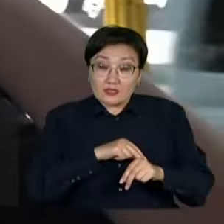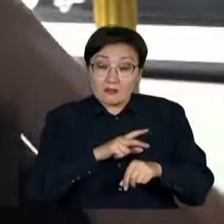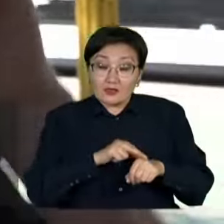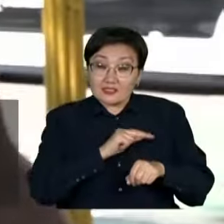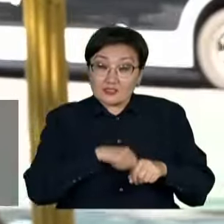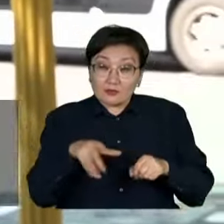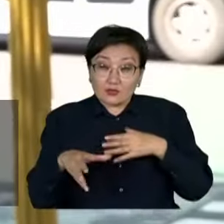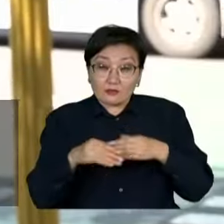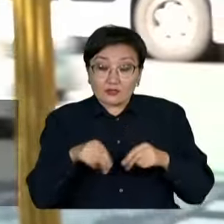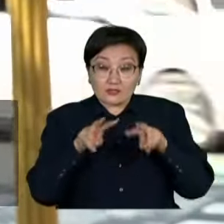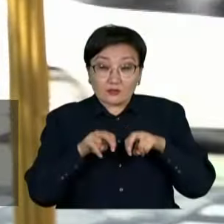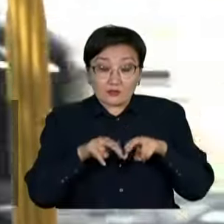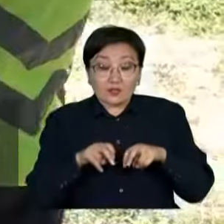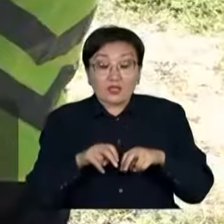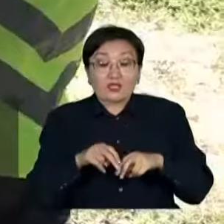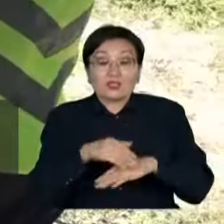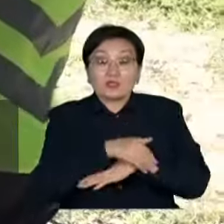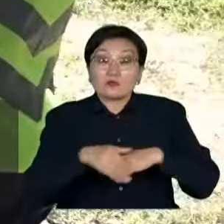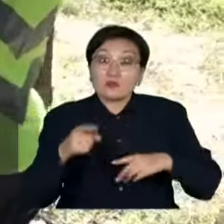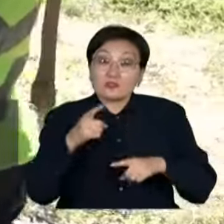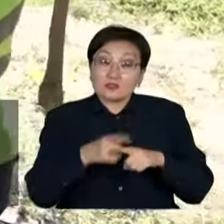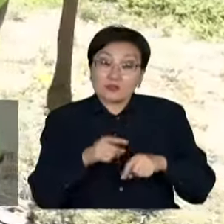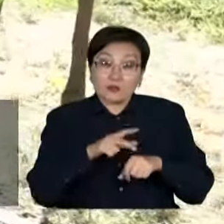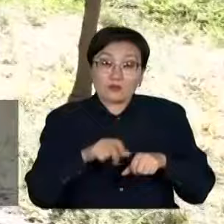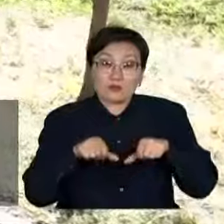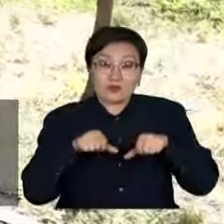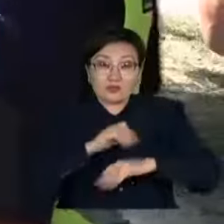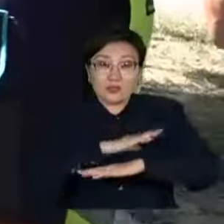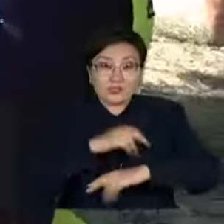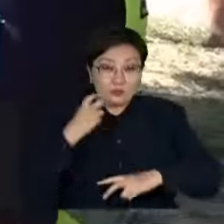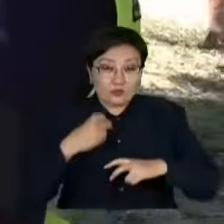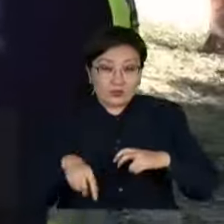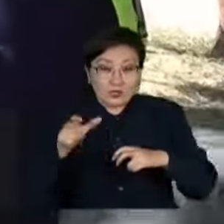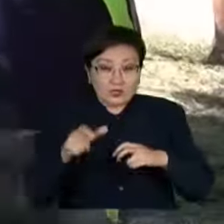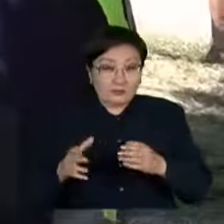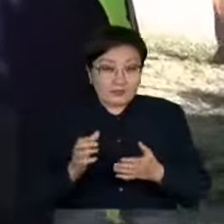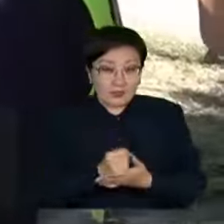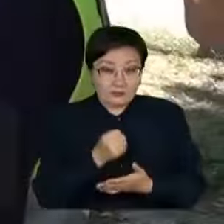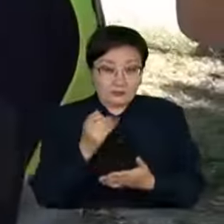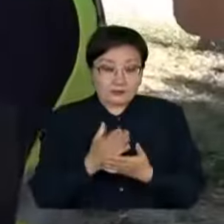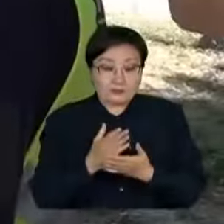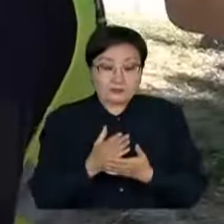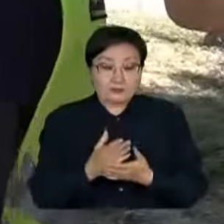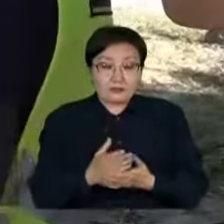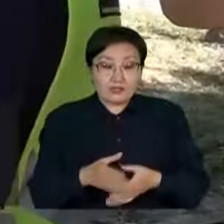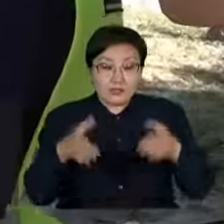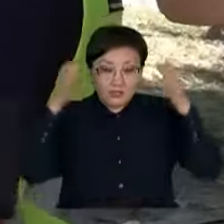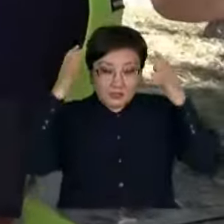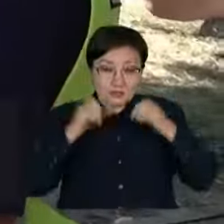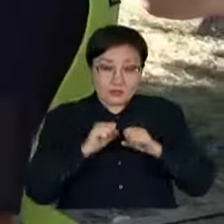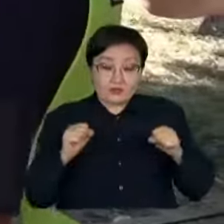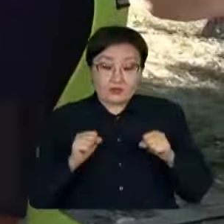рейд жүргізіп, Абай және Назарбаев даңғылының қиылысында тәртіп бұзғандарды анықтады. Каску должны иметь. Ой, да, сами знаете. По дороге,